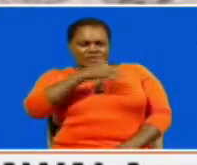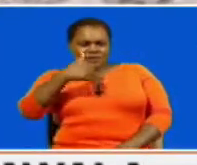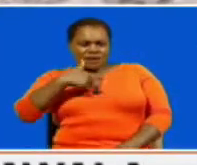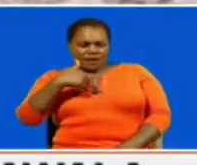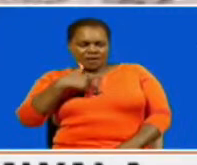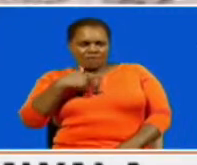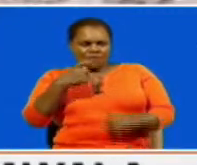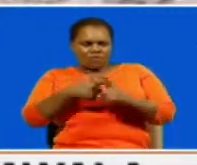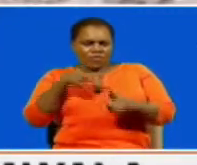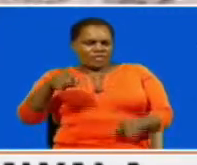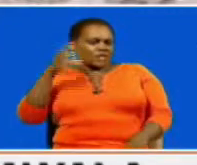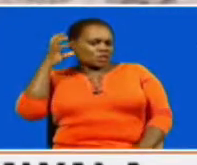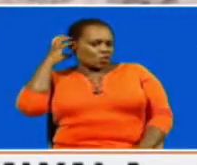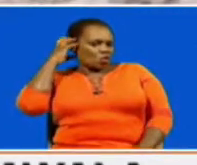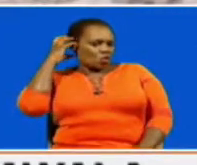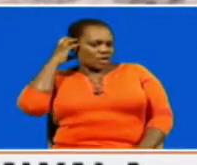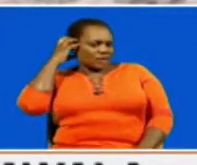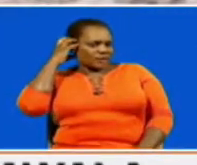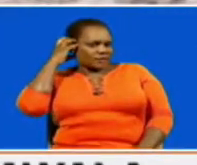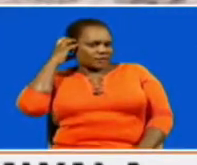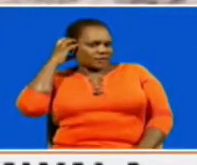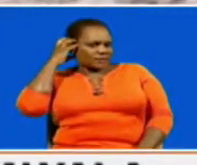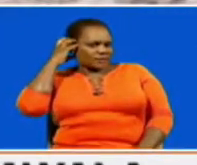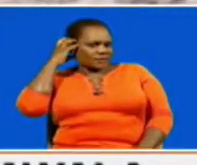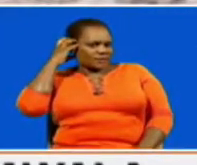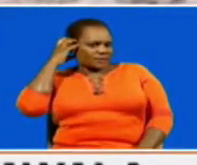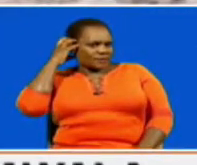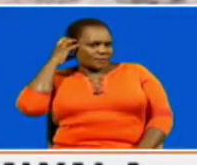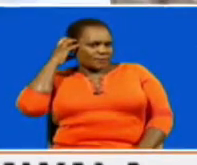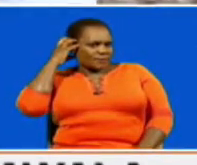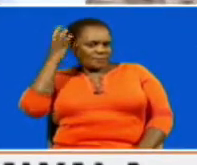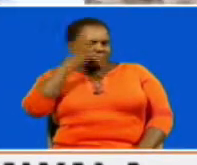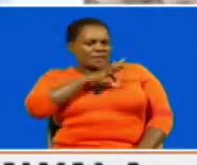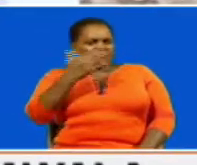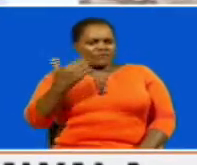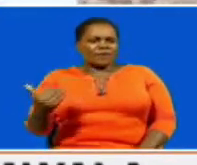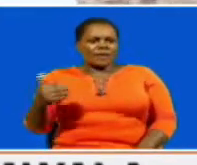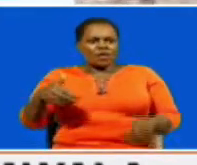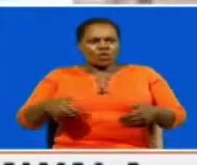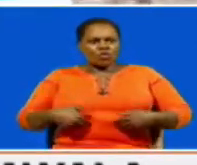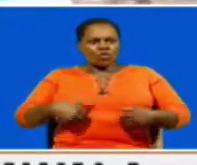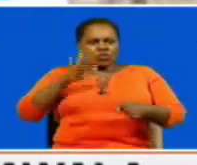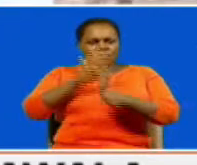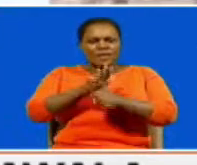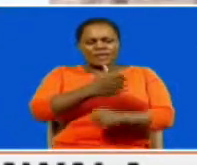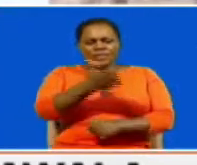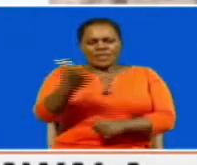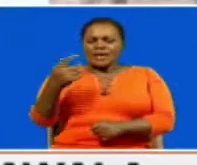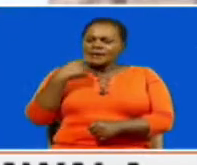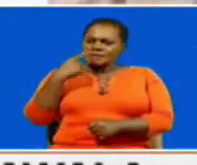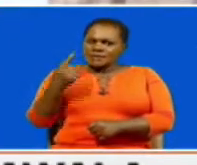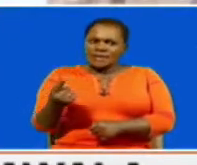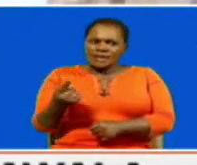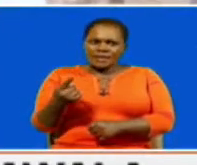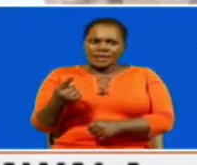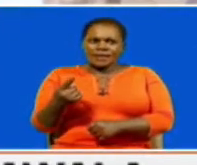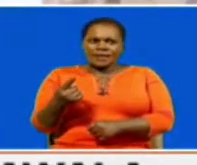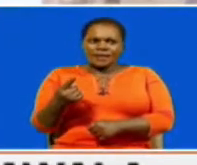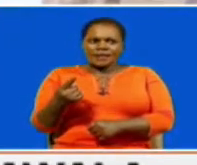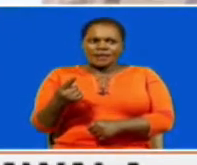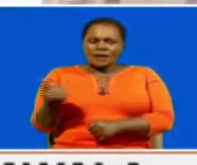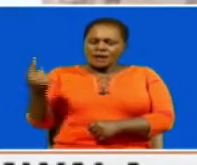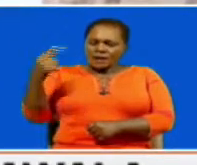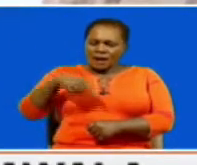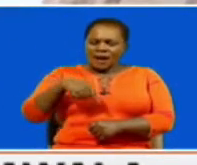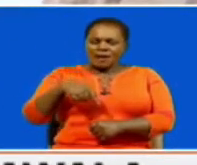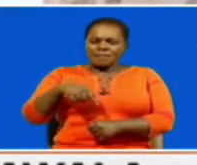ile kitu ambayo tutapata kwa watoto wetu itakuwa ya manufaa sana. Vijana wengi sana. Na hao vijana nawaambia kwamba